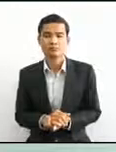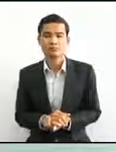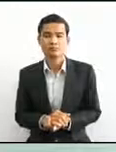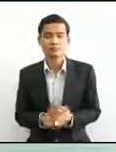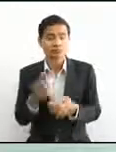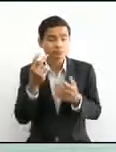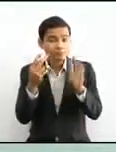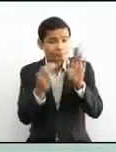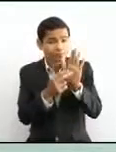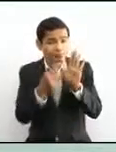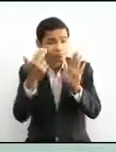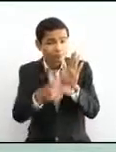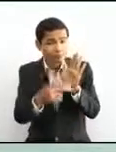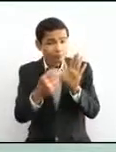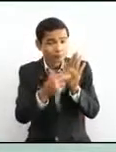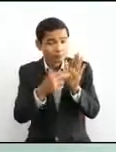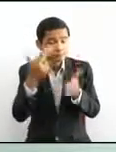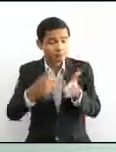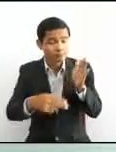chà con khinh ấy kia nó con tự tìm mớ